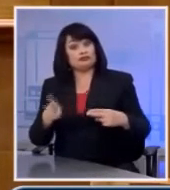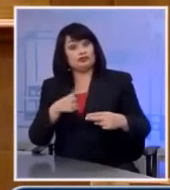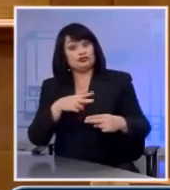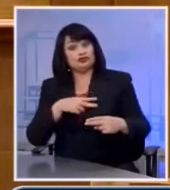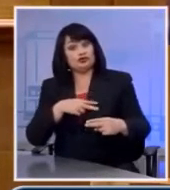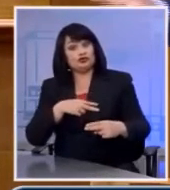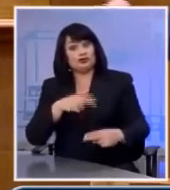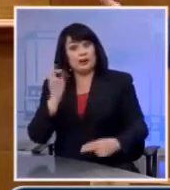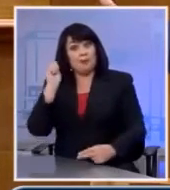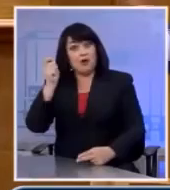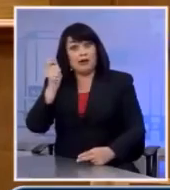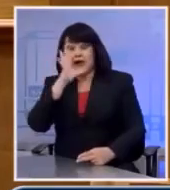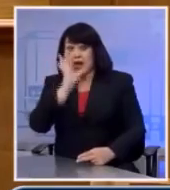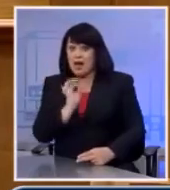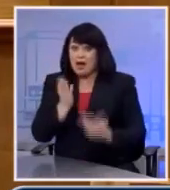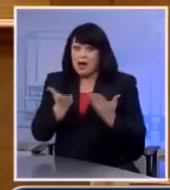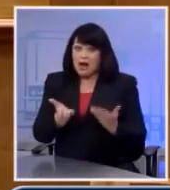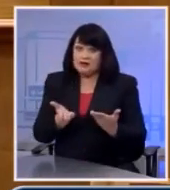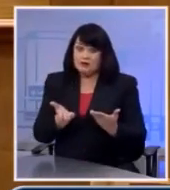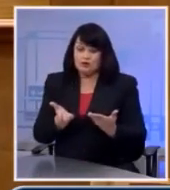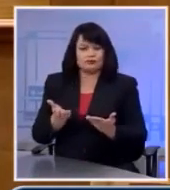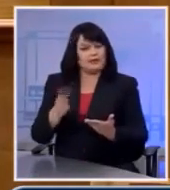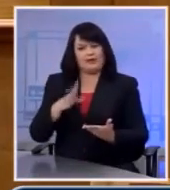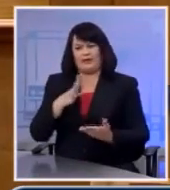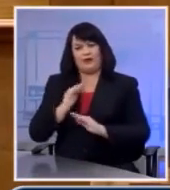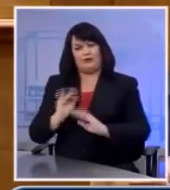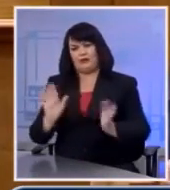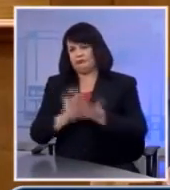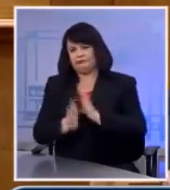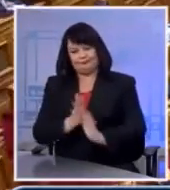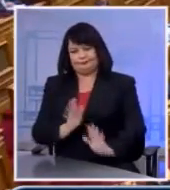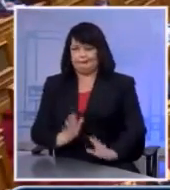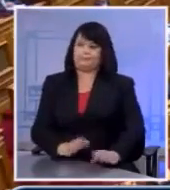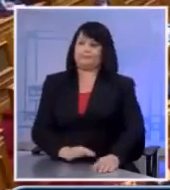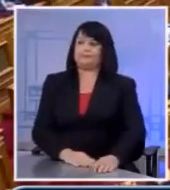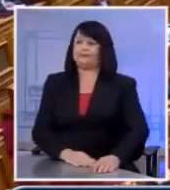ρεαλισμός. Αλλά τέτοιος ρεαλισμός να μας λείπει.